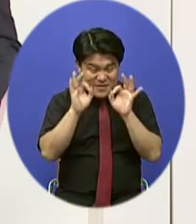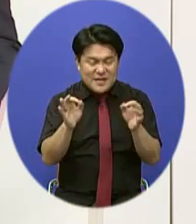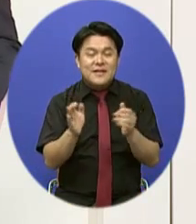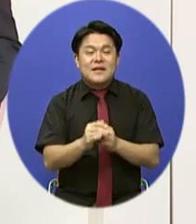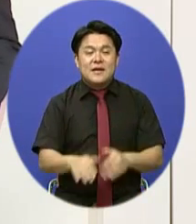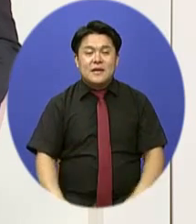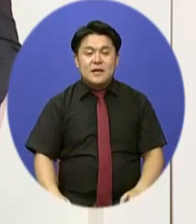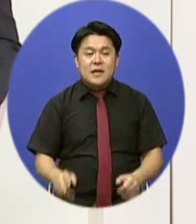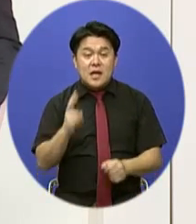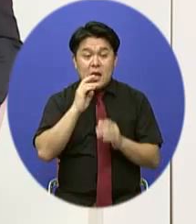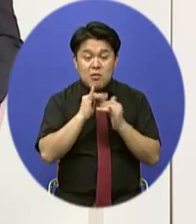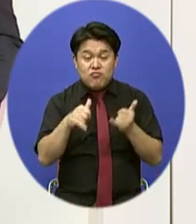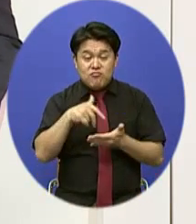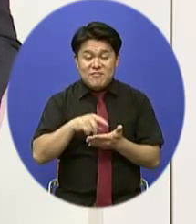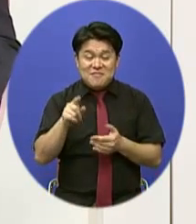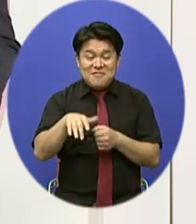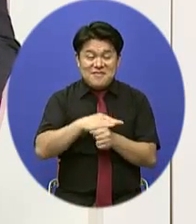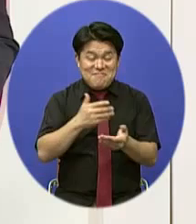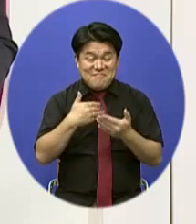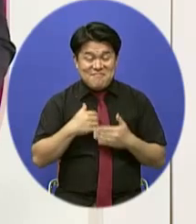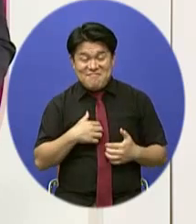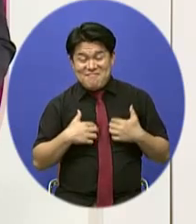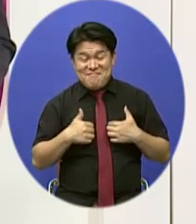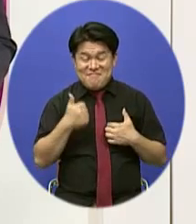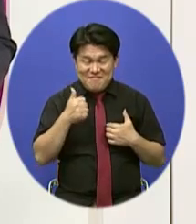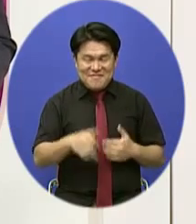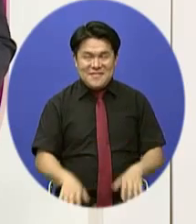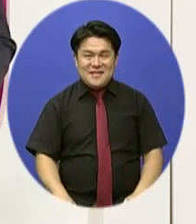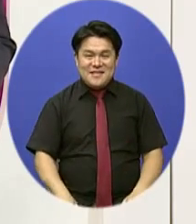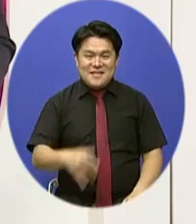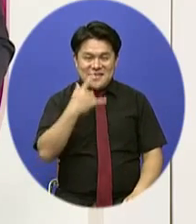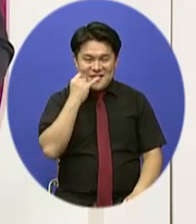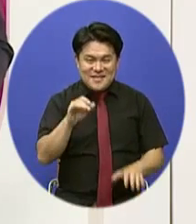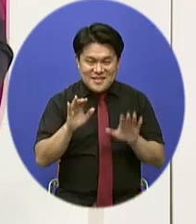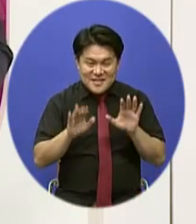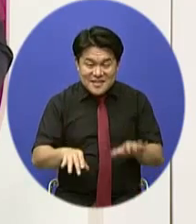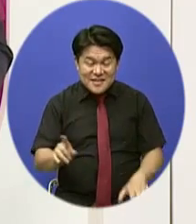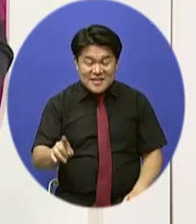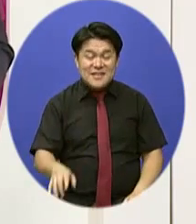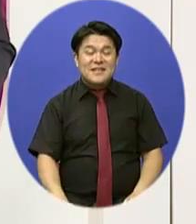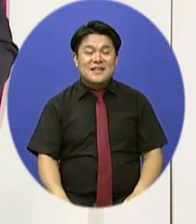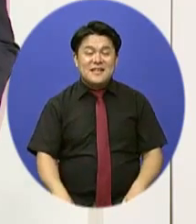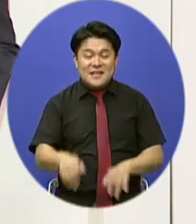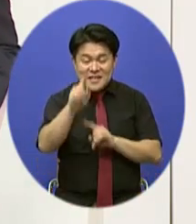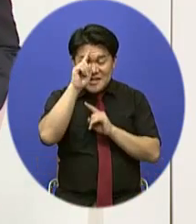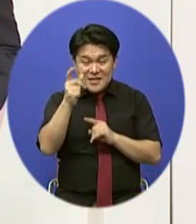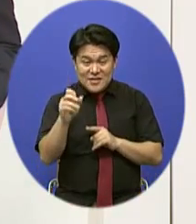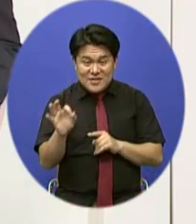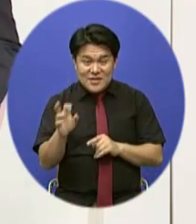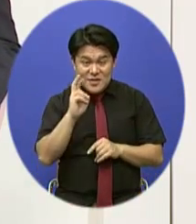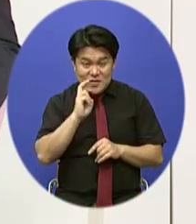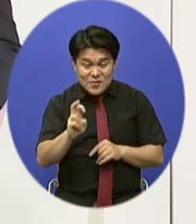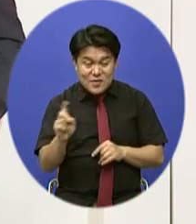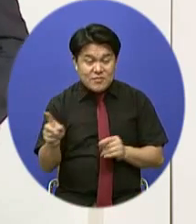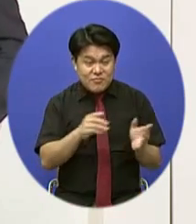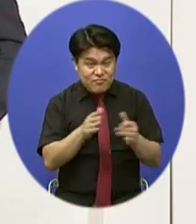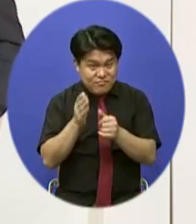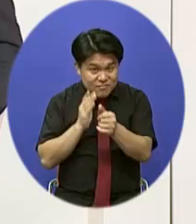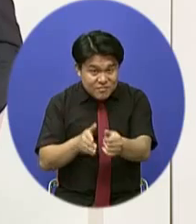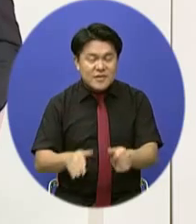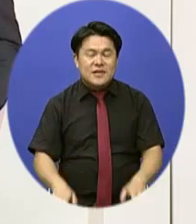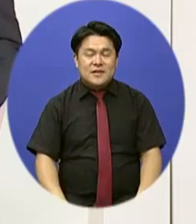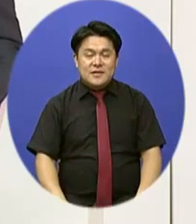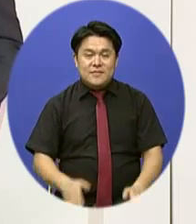이렇게 사랑받으면 아주 좋아요. 아, 그렇죠. 자, 우리 어머니 네. 오늘 이제 우리 이효정 씨 노래 네. 준비해